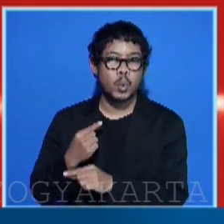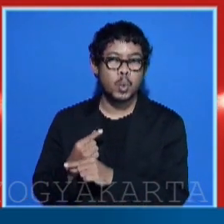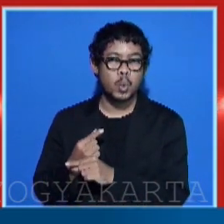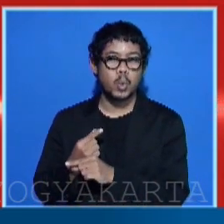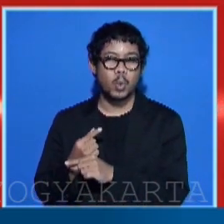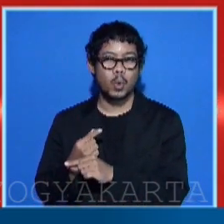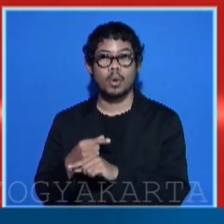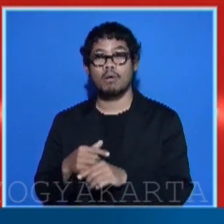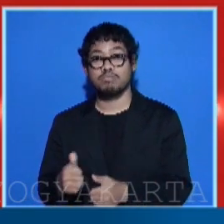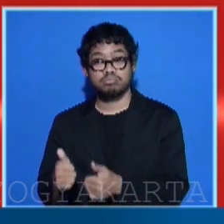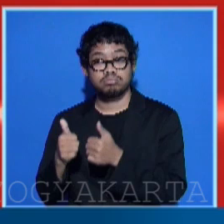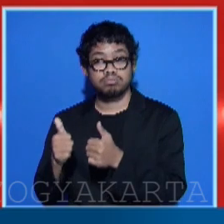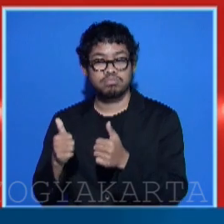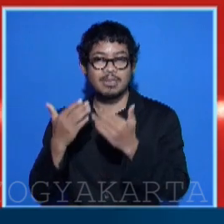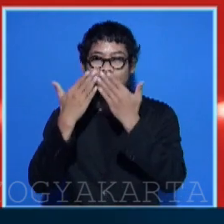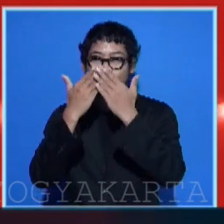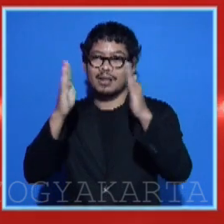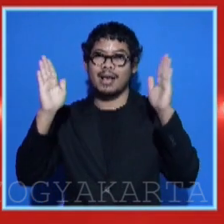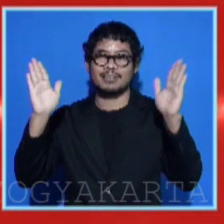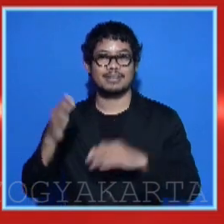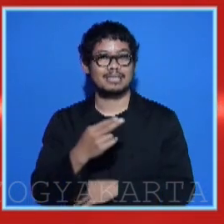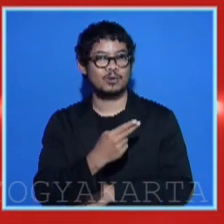tonggak demokrasi di Indonesia.